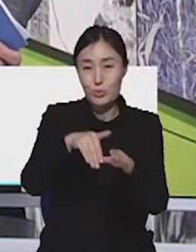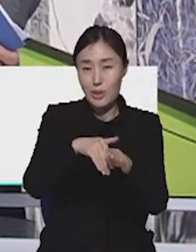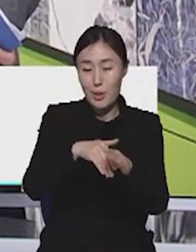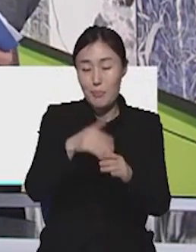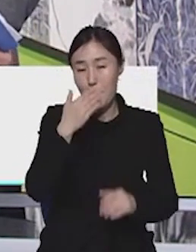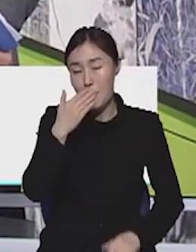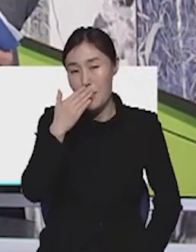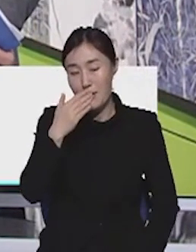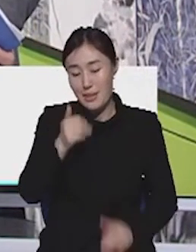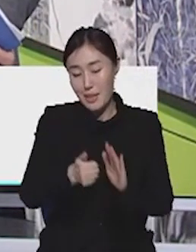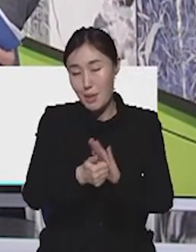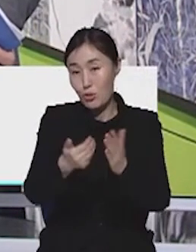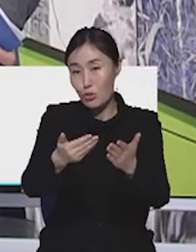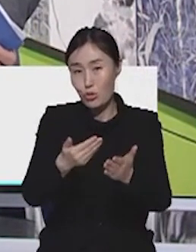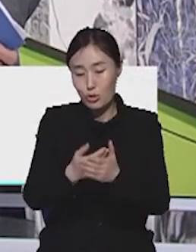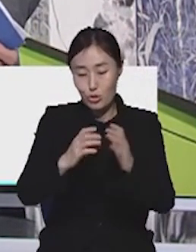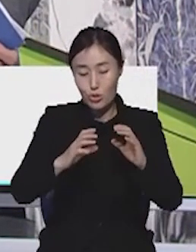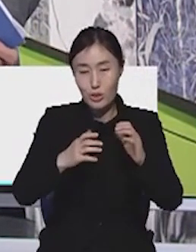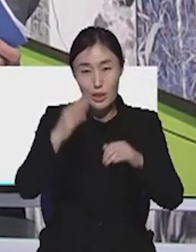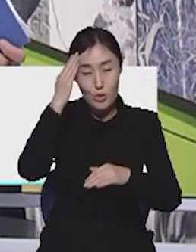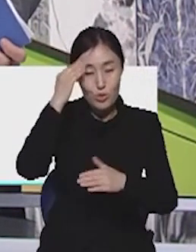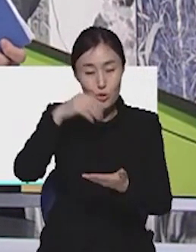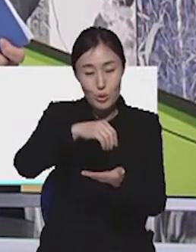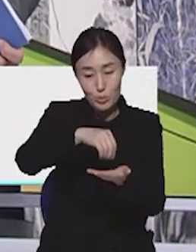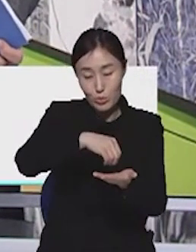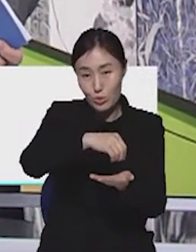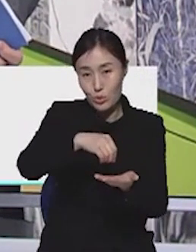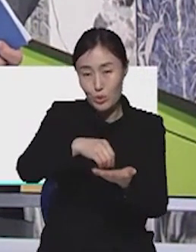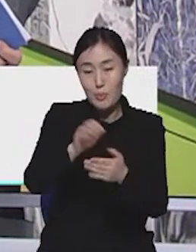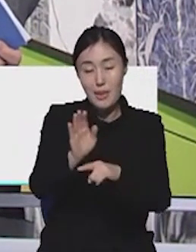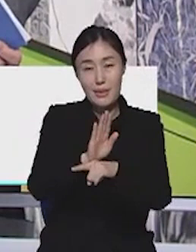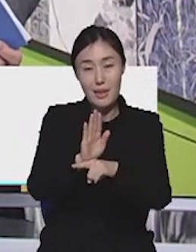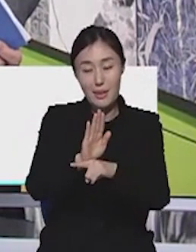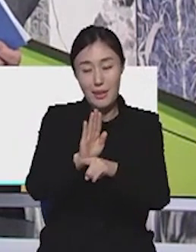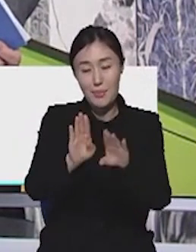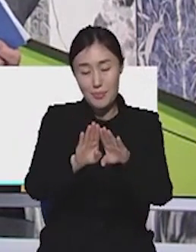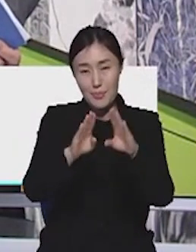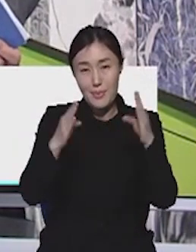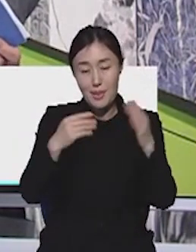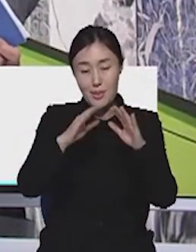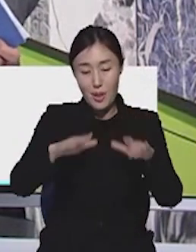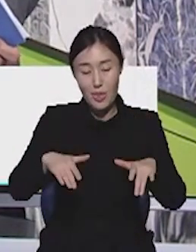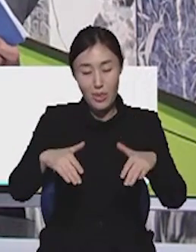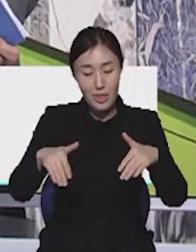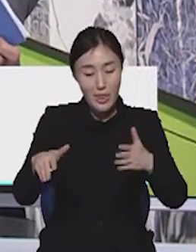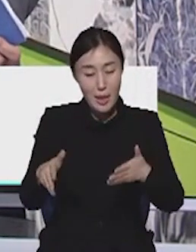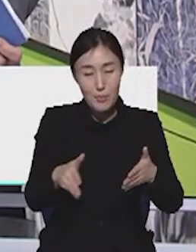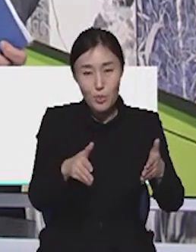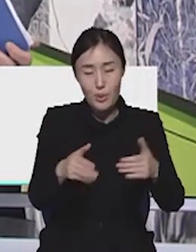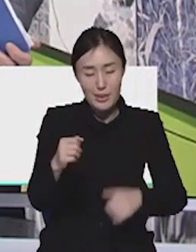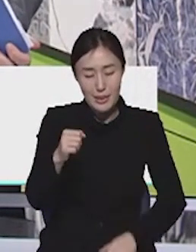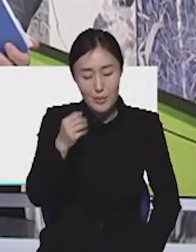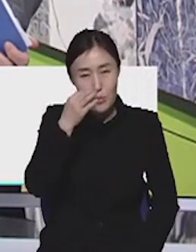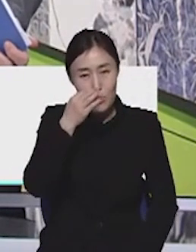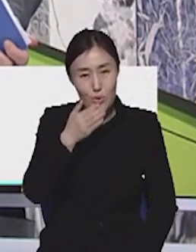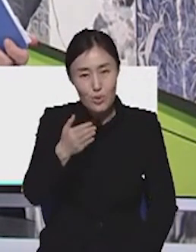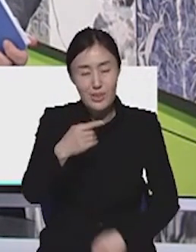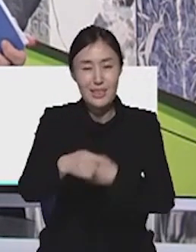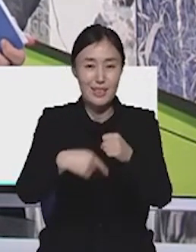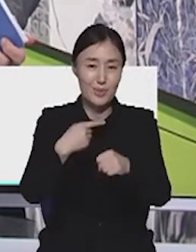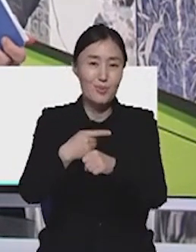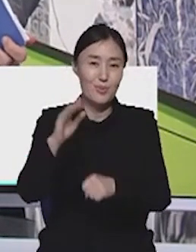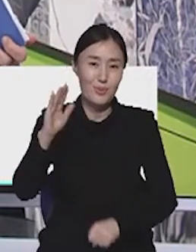가능성을 보여준 국제 수묵 비엔날레가 잇따라 열리면서 전남의 저력을 보여준 뜻깊은 한 해였다는 평가입니다. 박승현